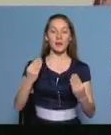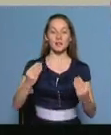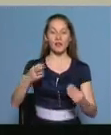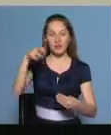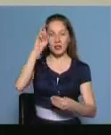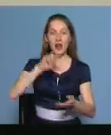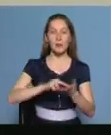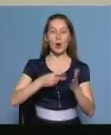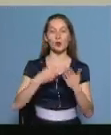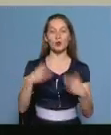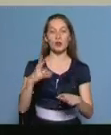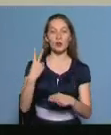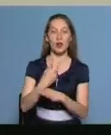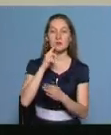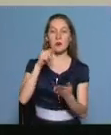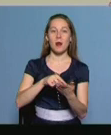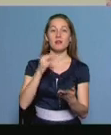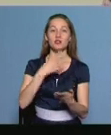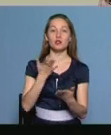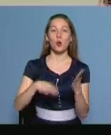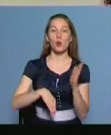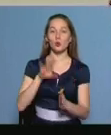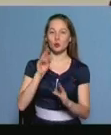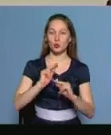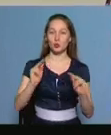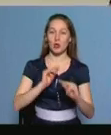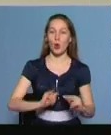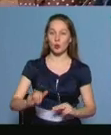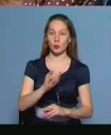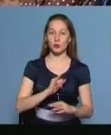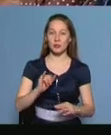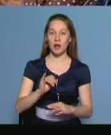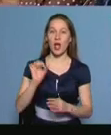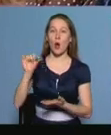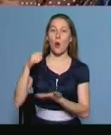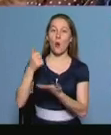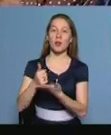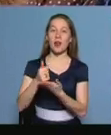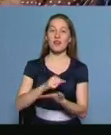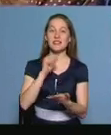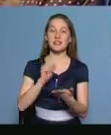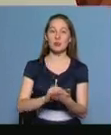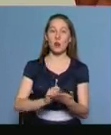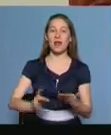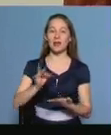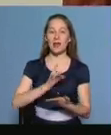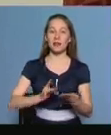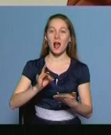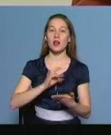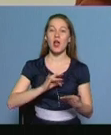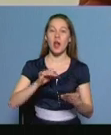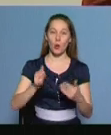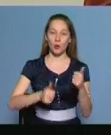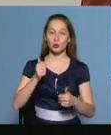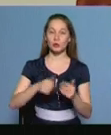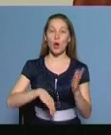и уже второй раз попала в число лучших учителей Удмуртии. В резиденции главы дипломы федерального и регионального конкурсов лучшим учителям,